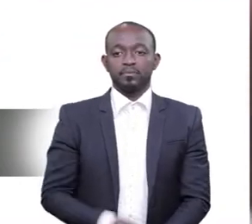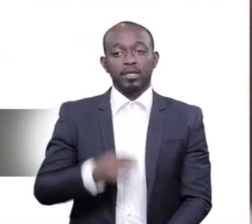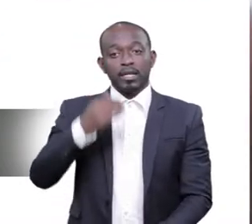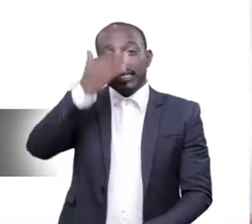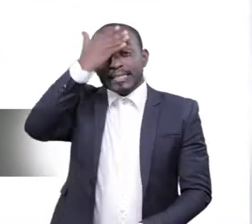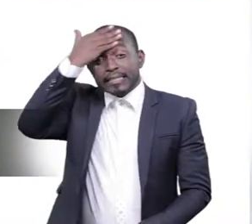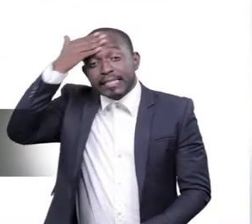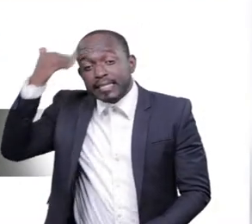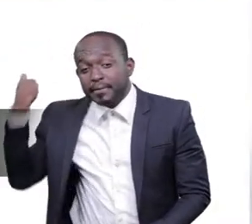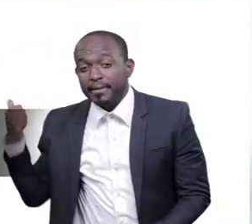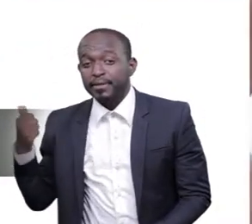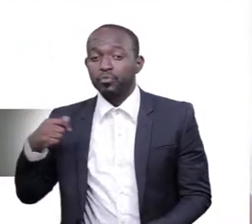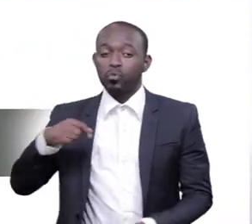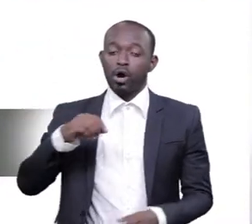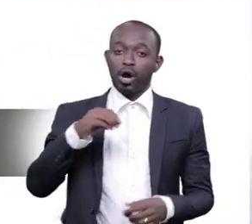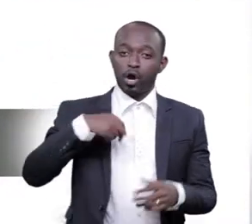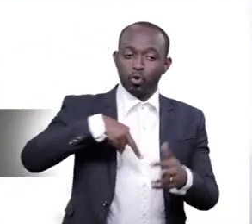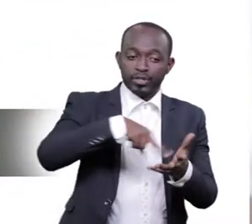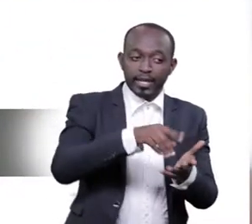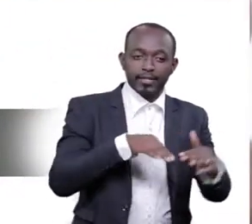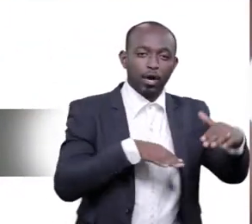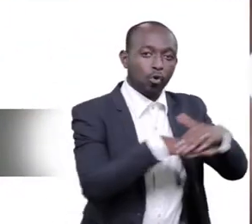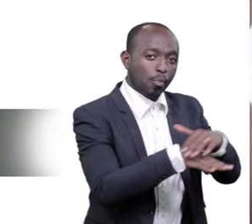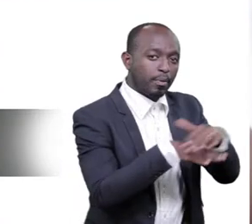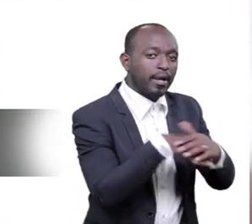nibagirwa kubishyira kujya kububitsa kwa animatrice